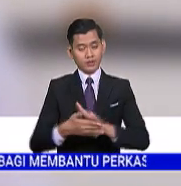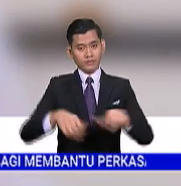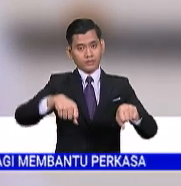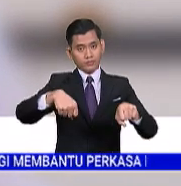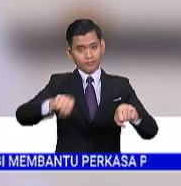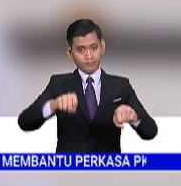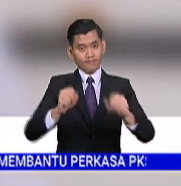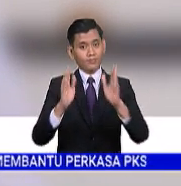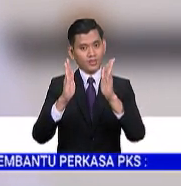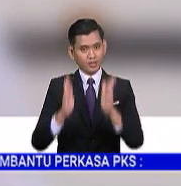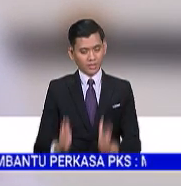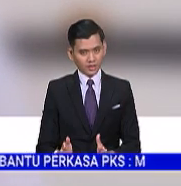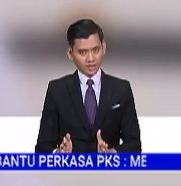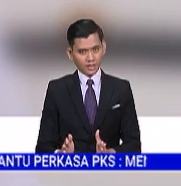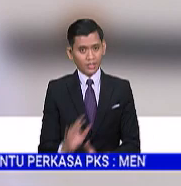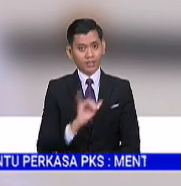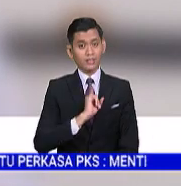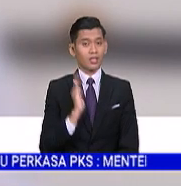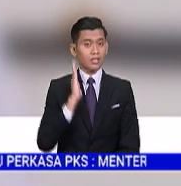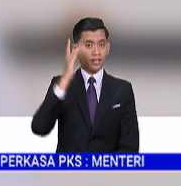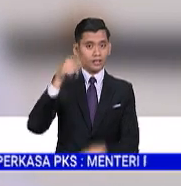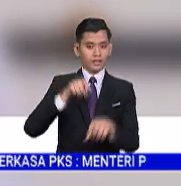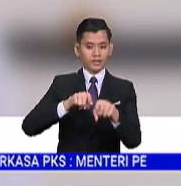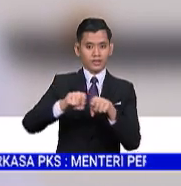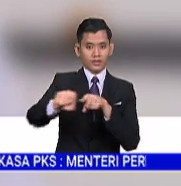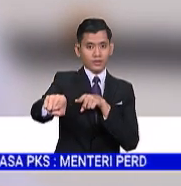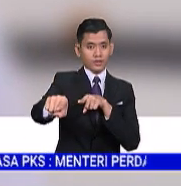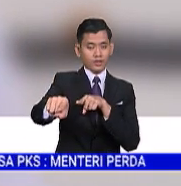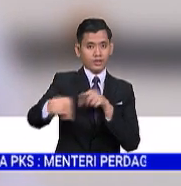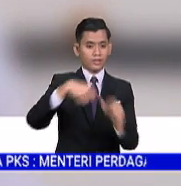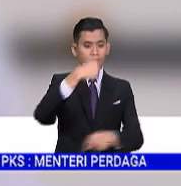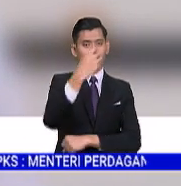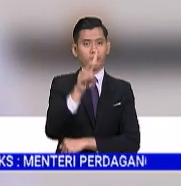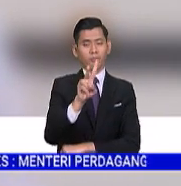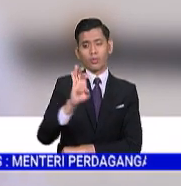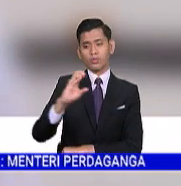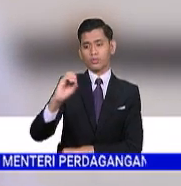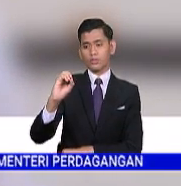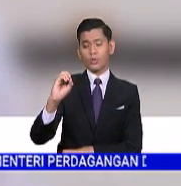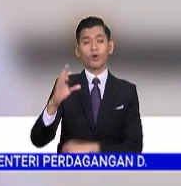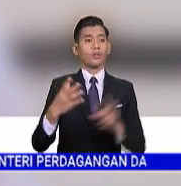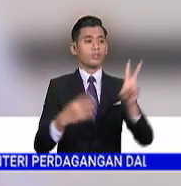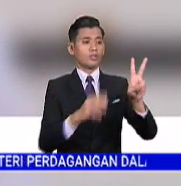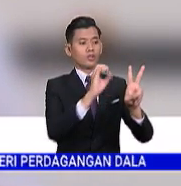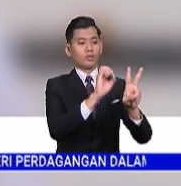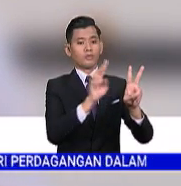saya akan race di World Superbike pada tahun 2022 dengan